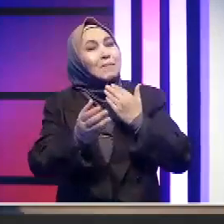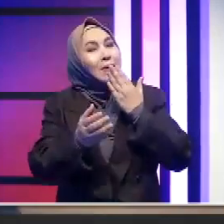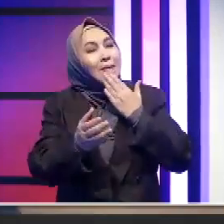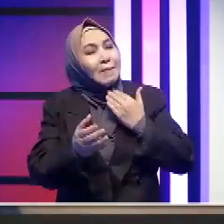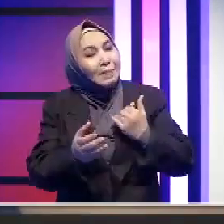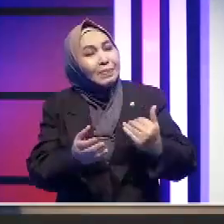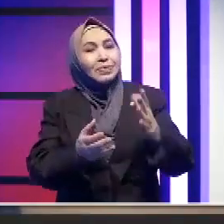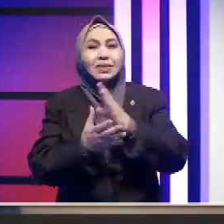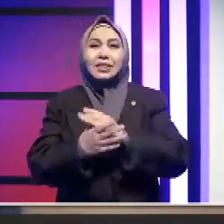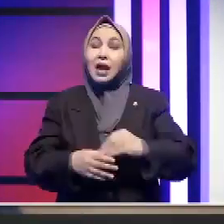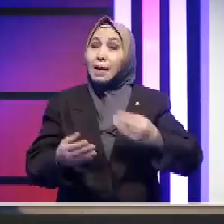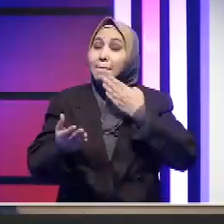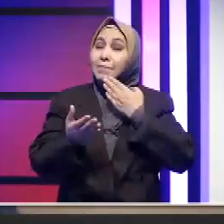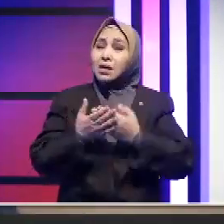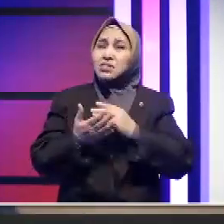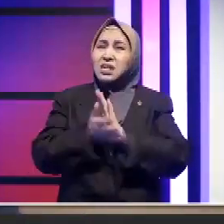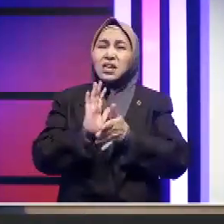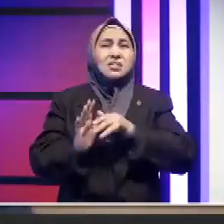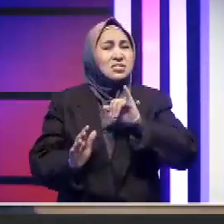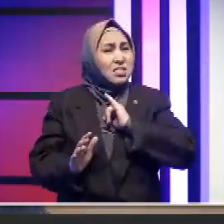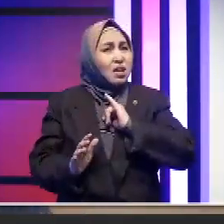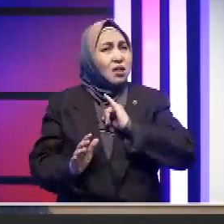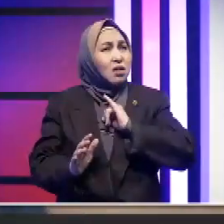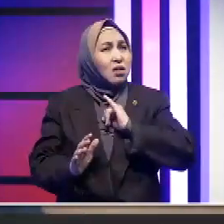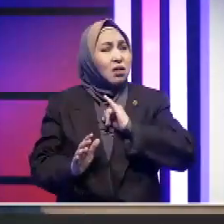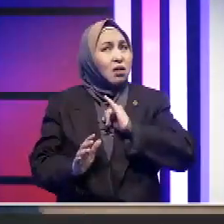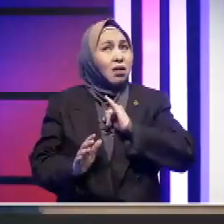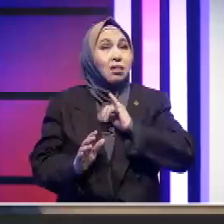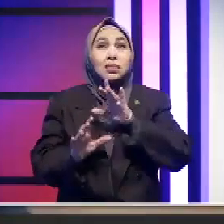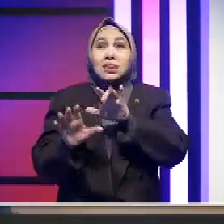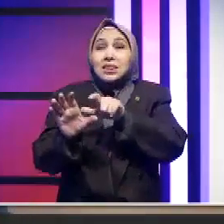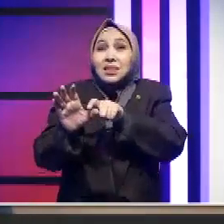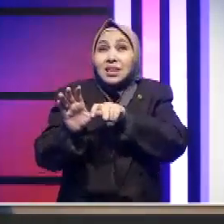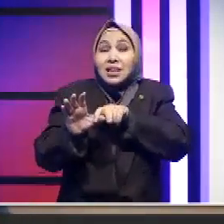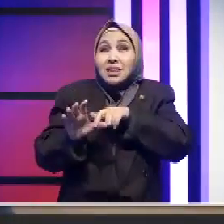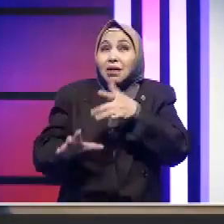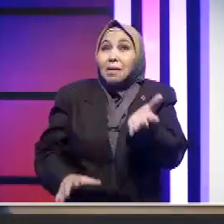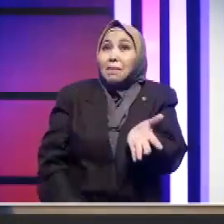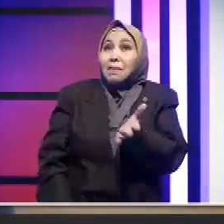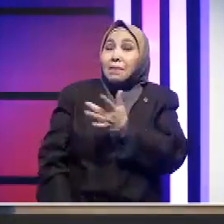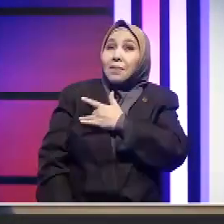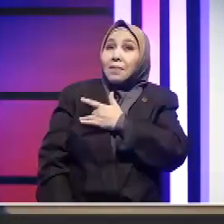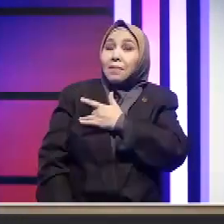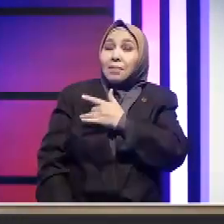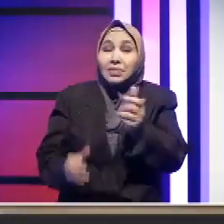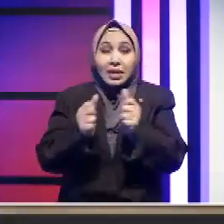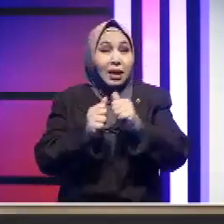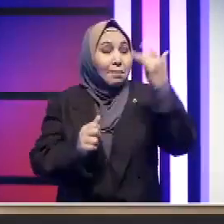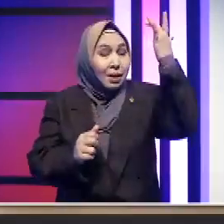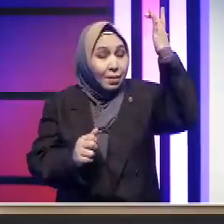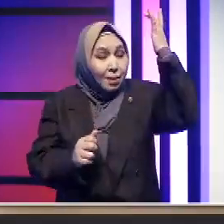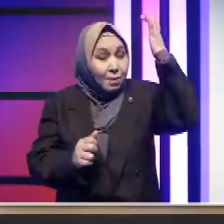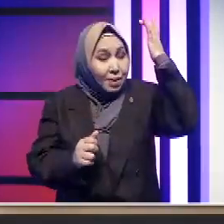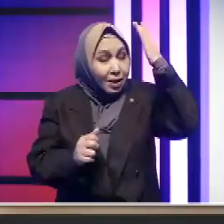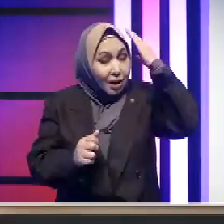baik Jati saya inspire oleh pengalaman itu karena itu saya